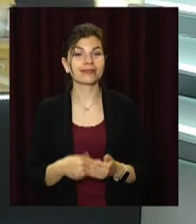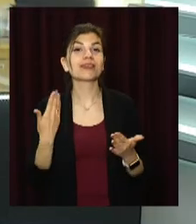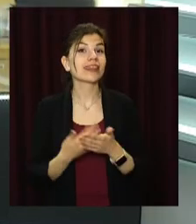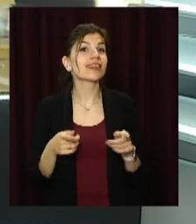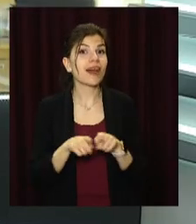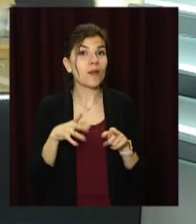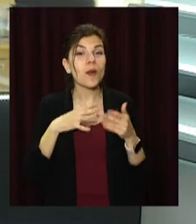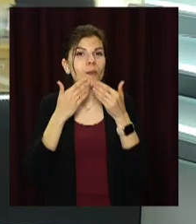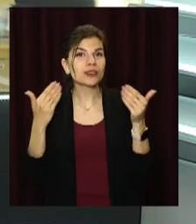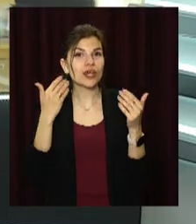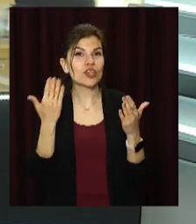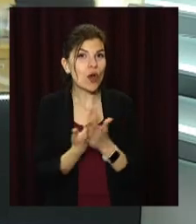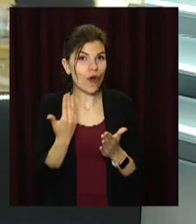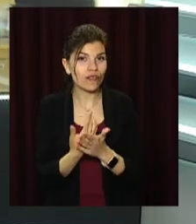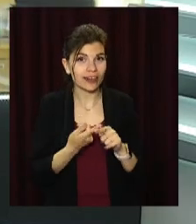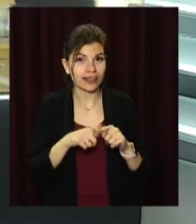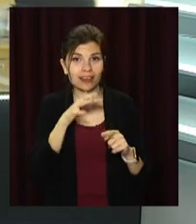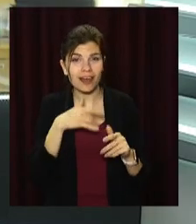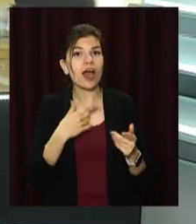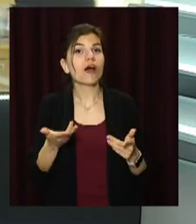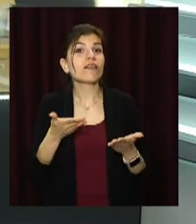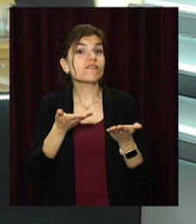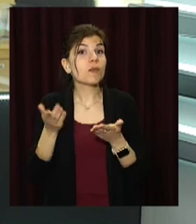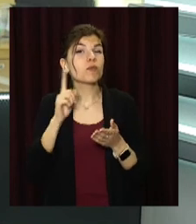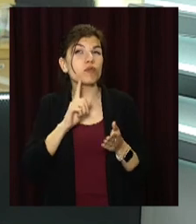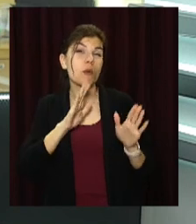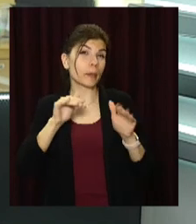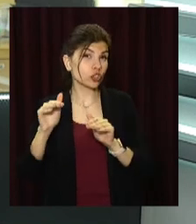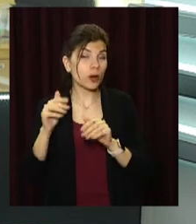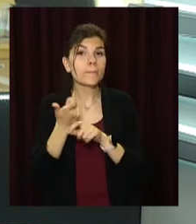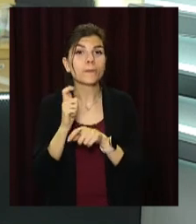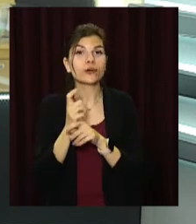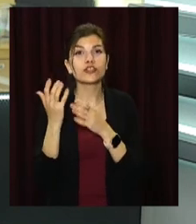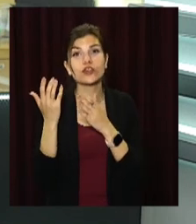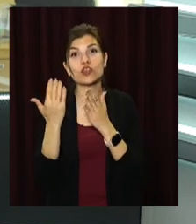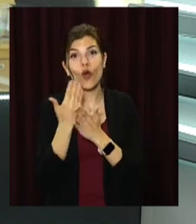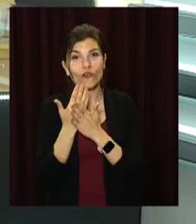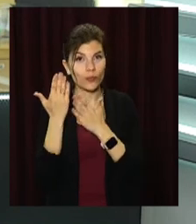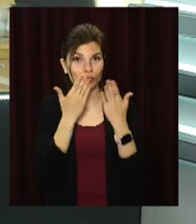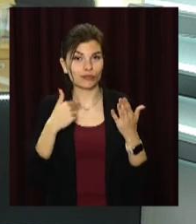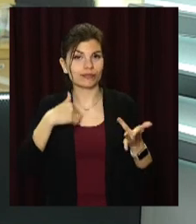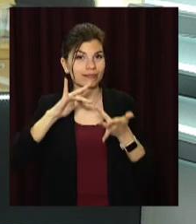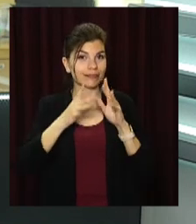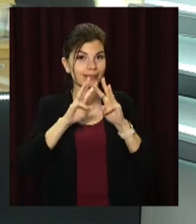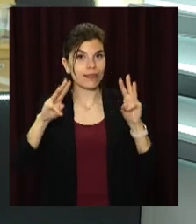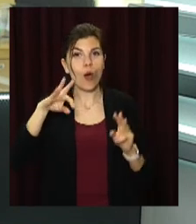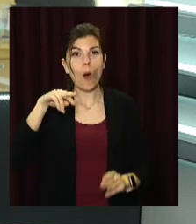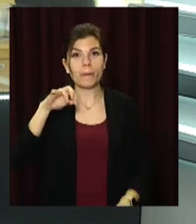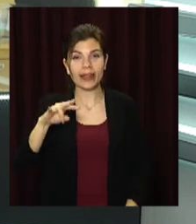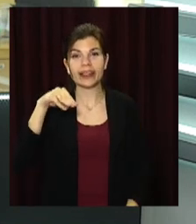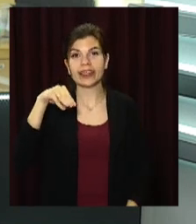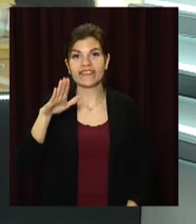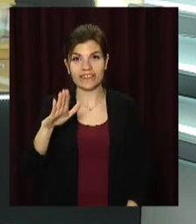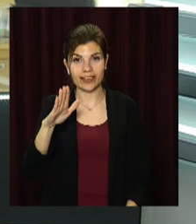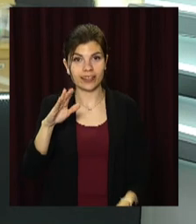Такою була остання новина на цю годину. Я з вами поки що прощаюся. Більше новин ви зможете прочитати на нашому сайті